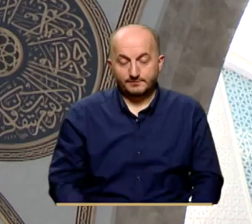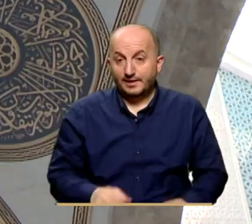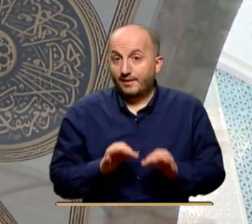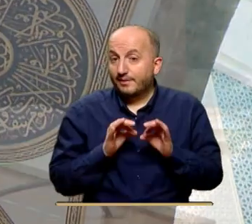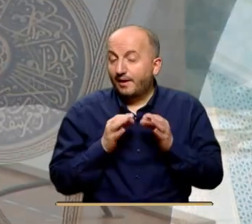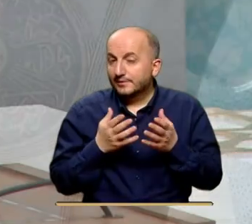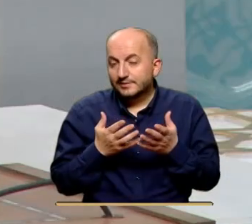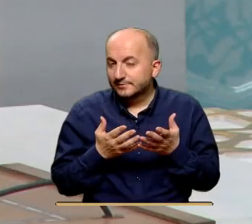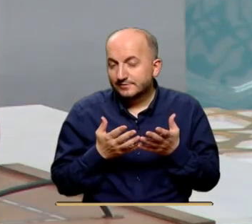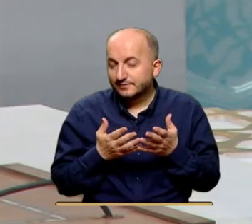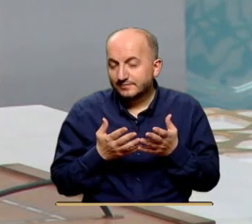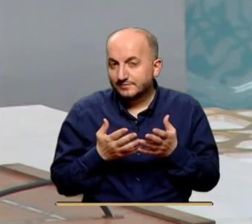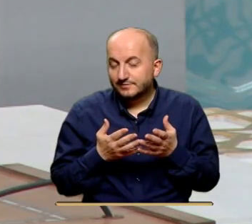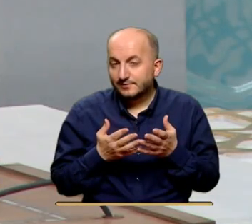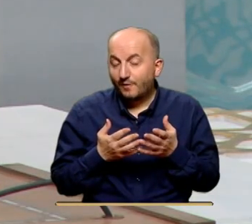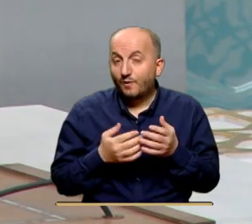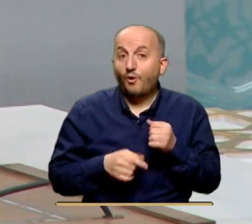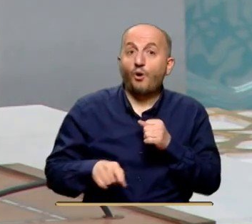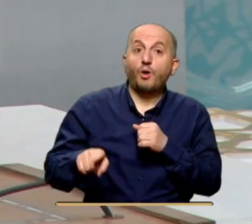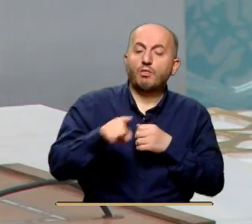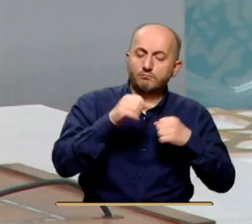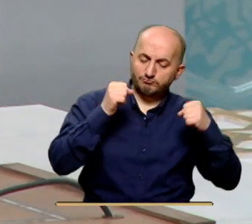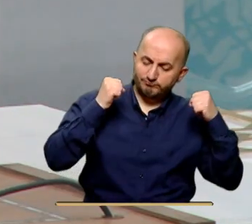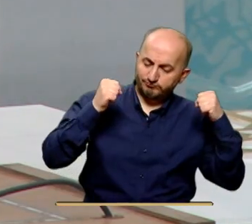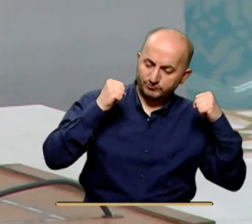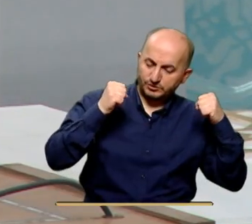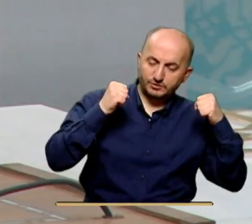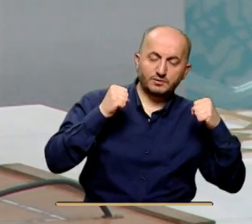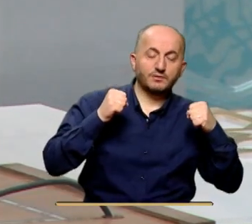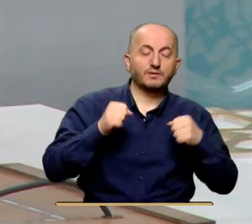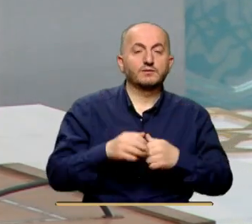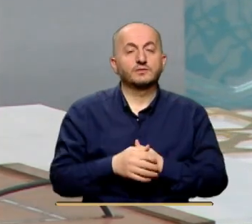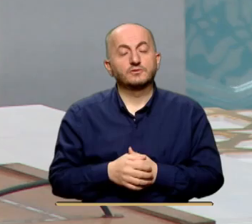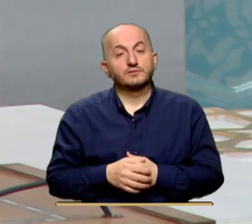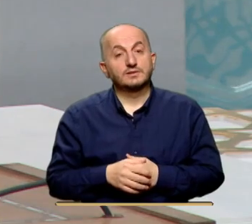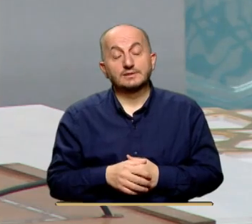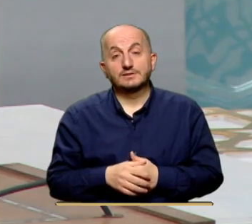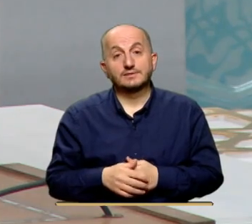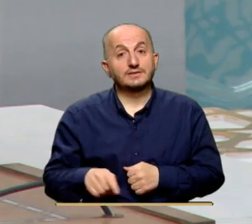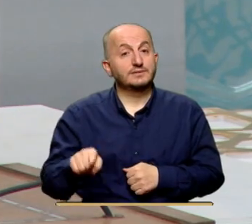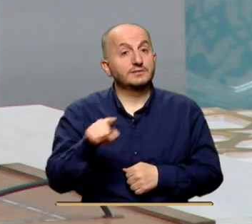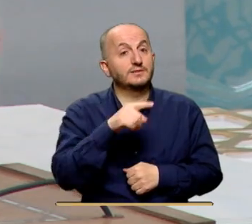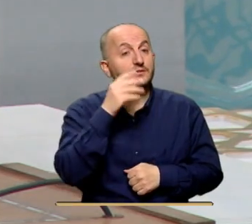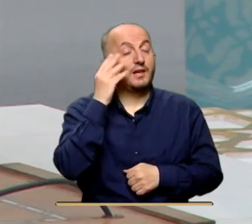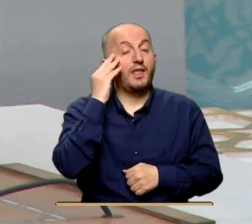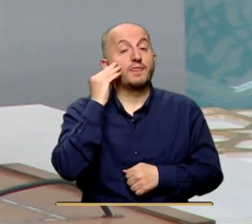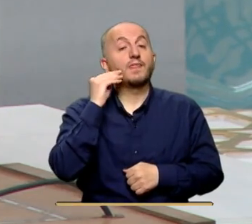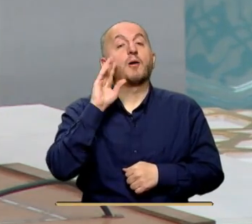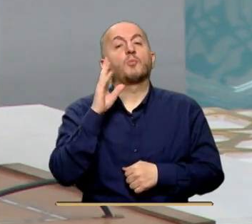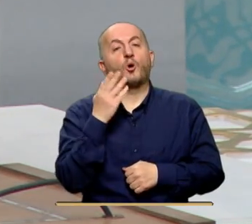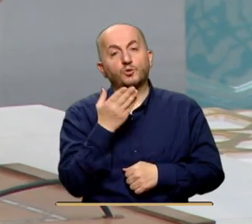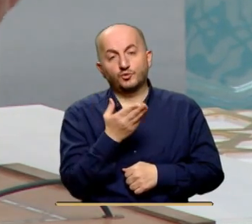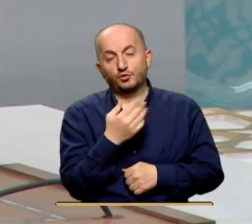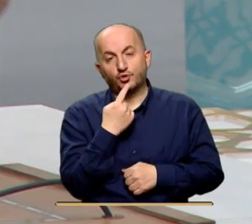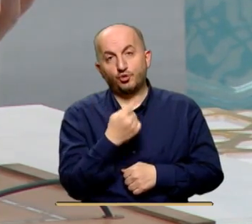nedir? بَلْ اَحْيَاءٌ. Onlar diridirler. وَلَاكِنْ لَا تَشْعُرُونَ. Siz farkında değilsiniz diyor